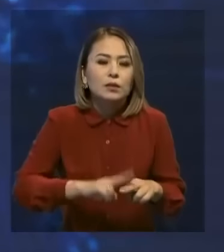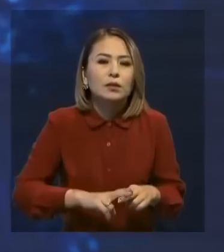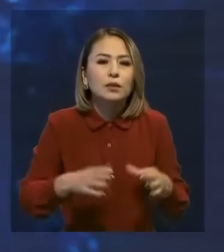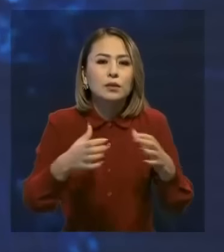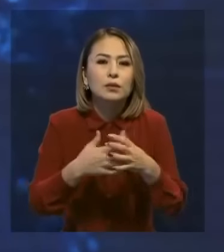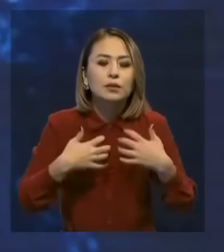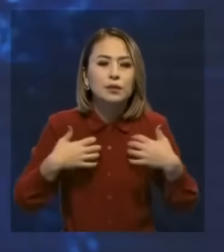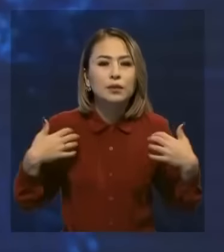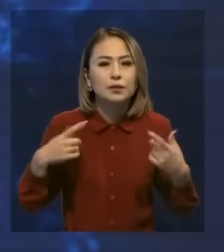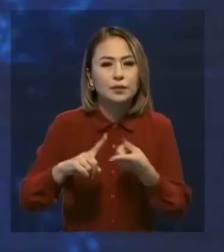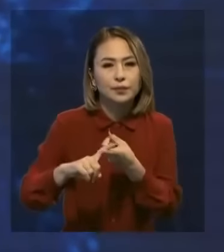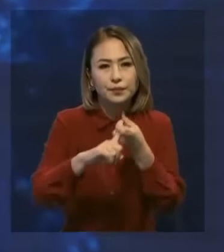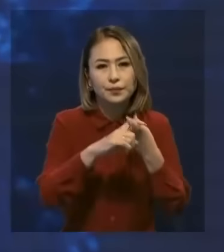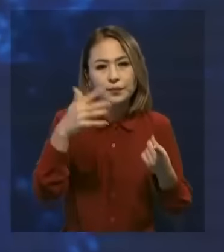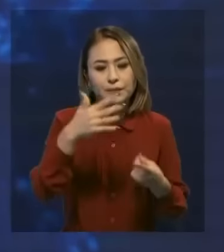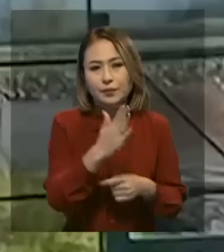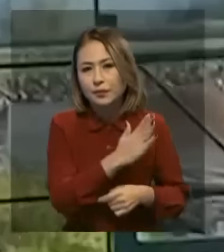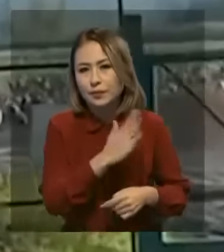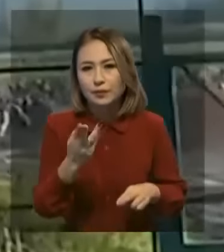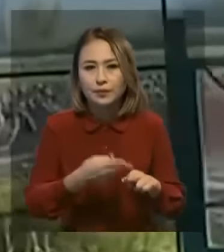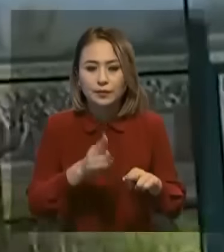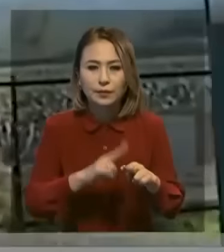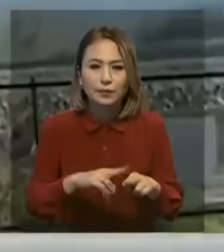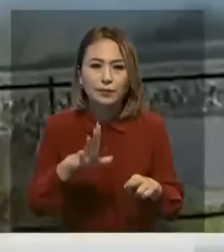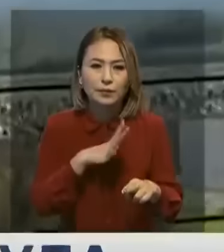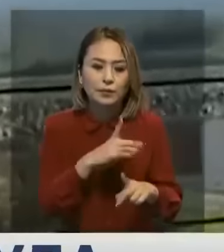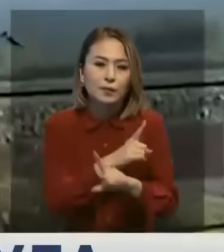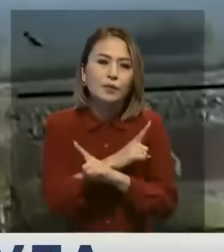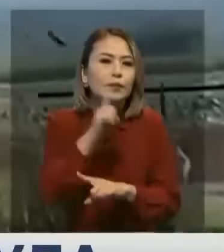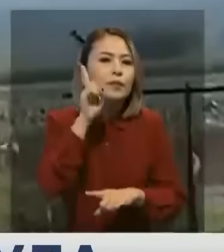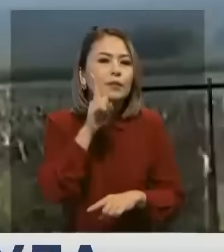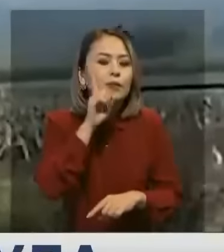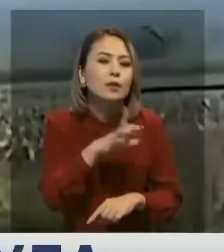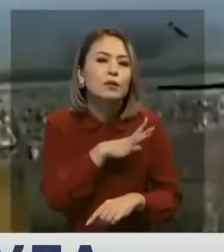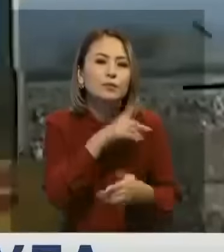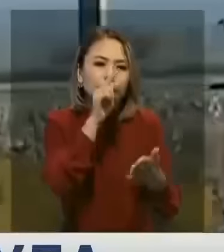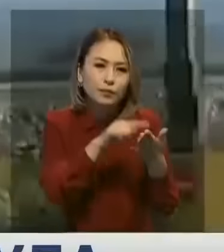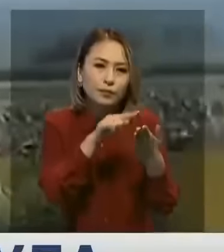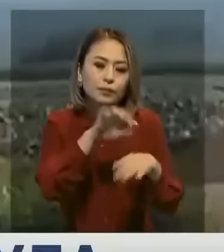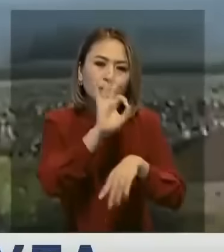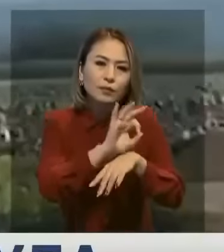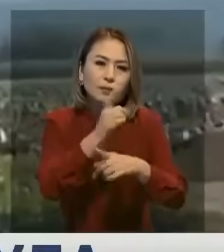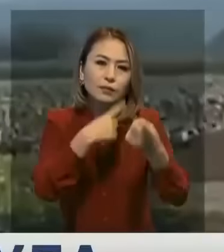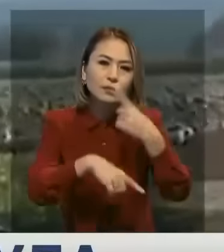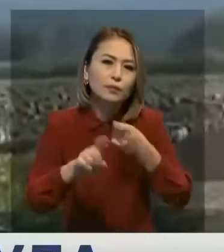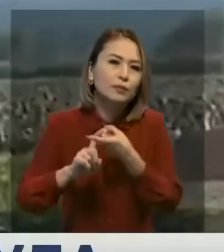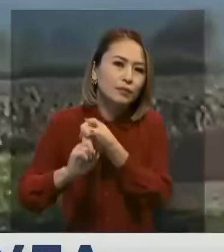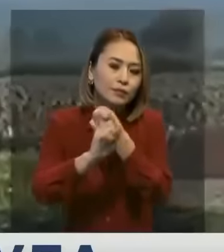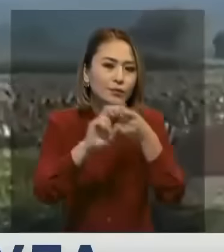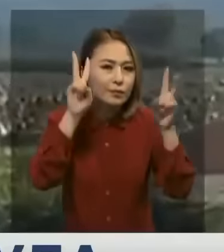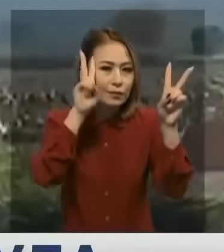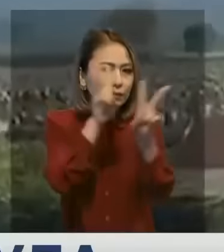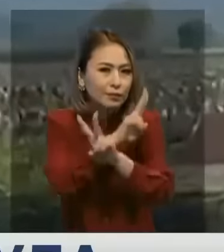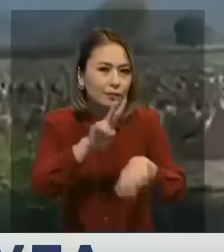келген тырналардан тараған. Вирустан 5 мыңнан аса тырна қырылып қалған. Әзірге құстардың тұмауды қайдан жұқтырғаны